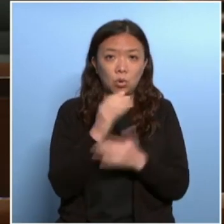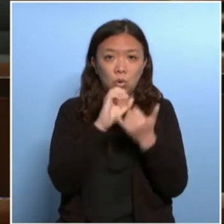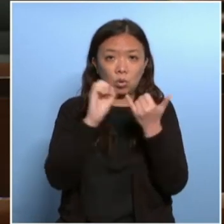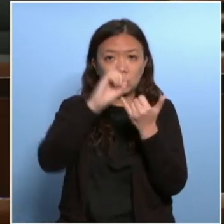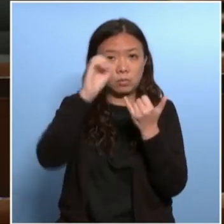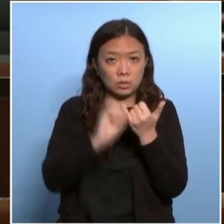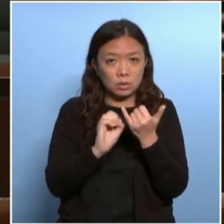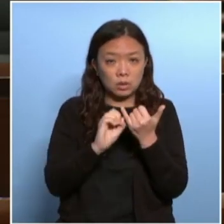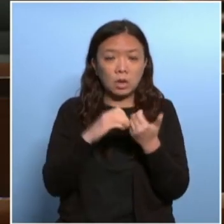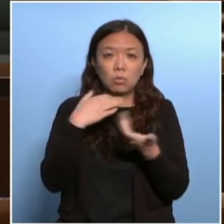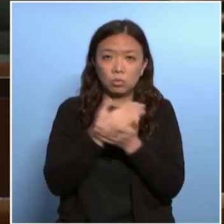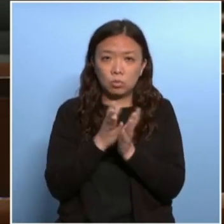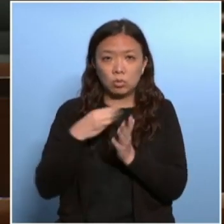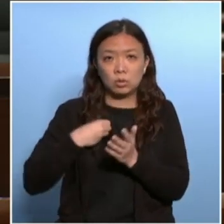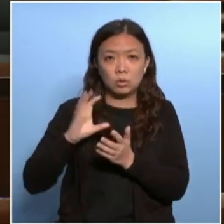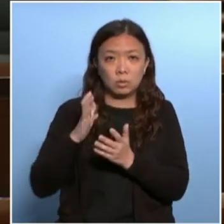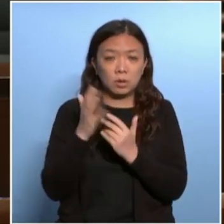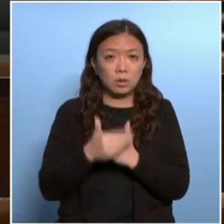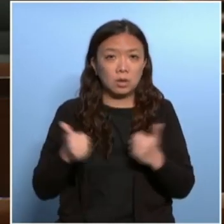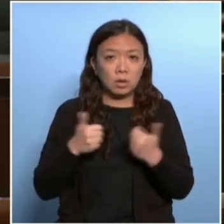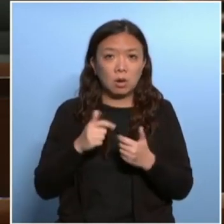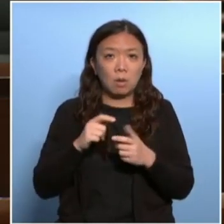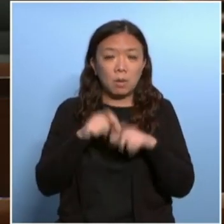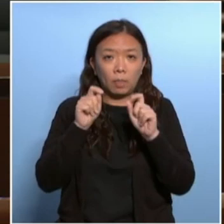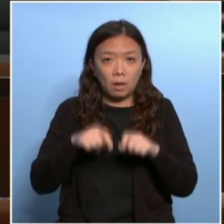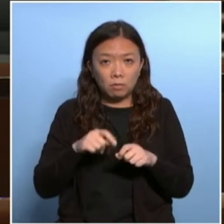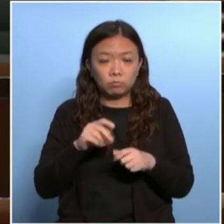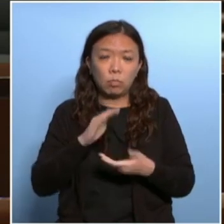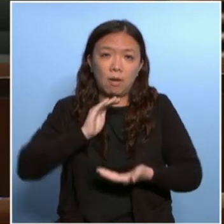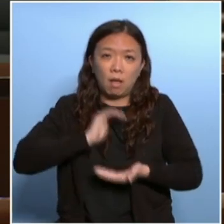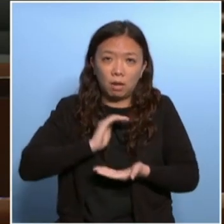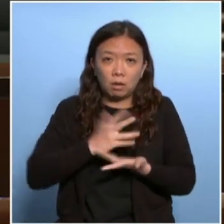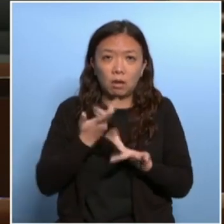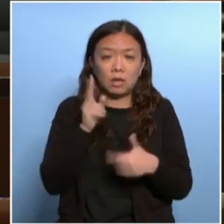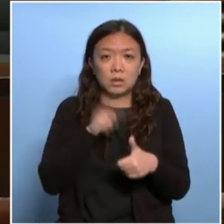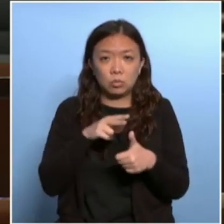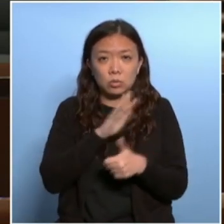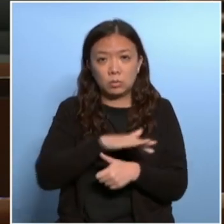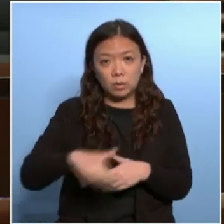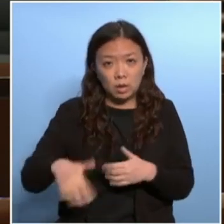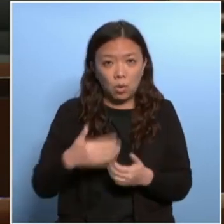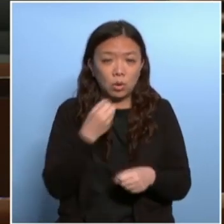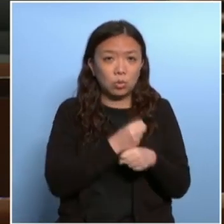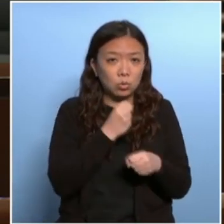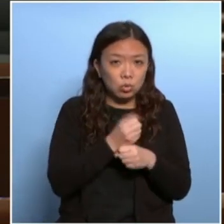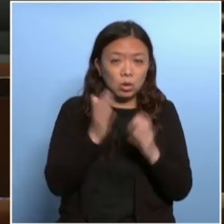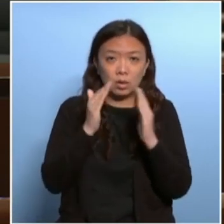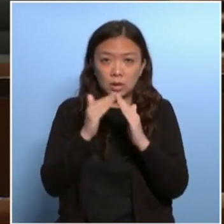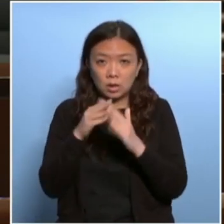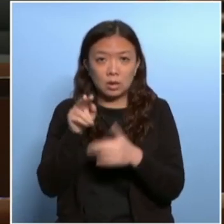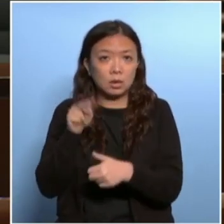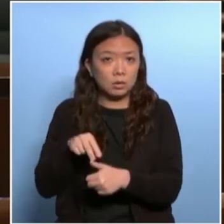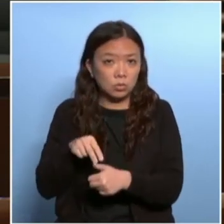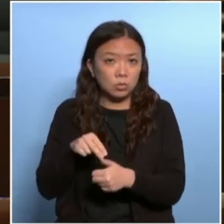有不同程度的心理健康的問題，可能是壓力啦、湊小朋友啦、工作、家庭再加上照顧